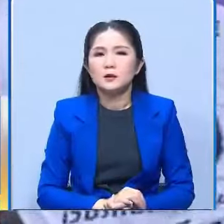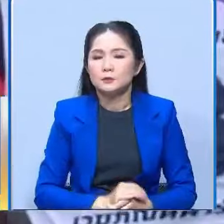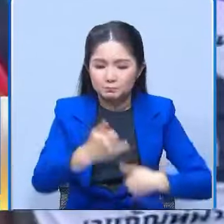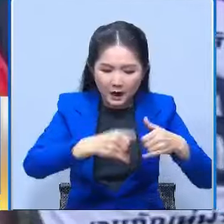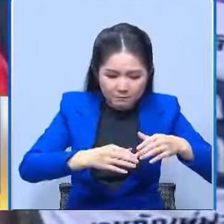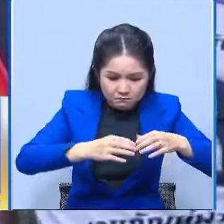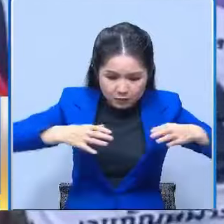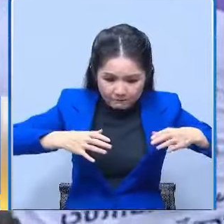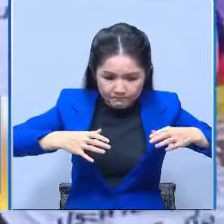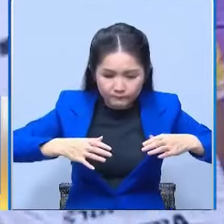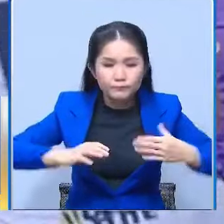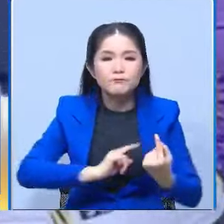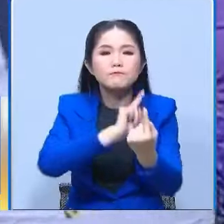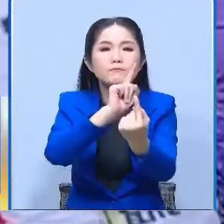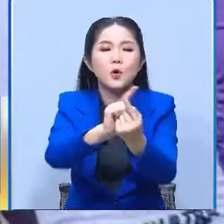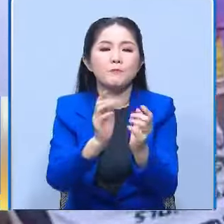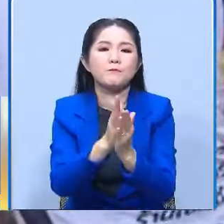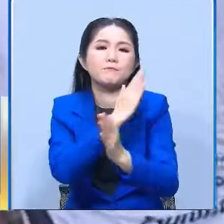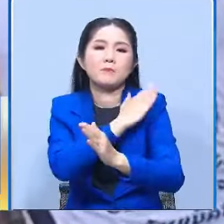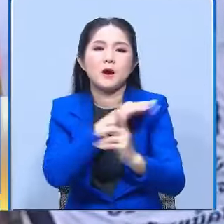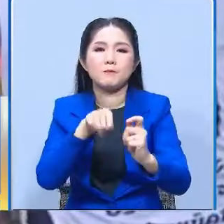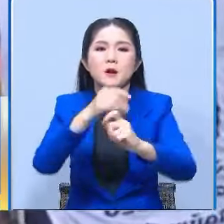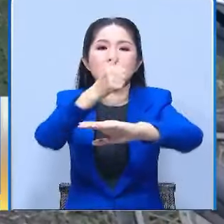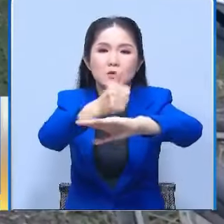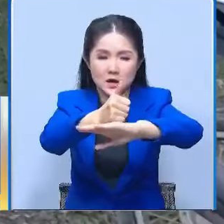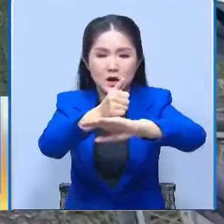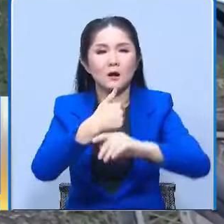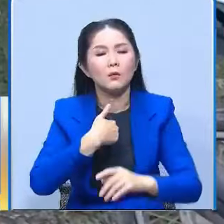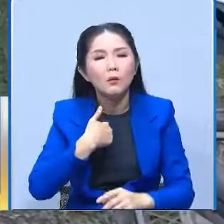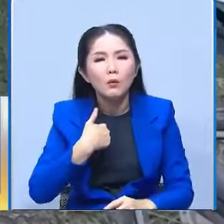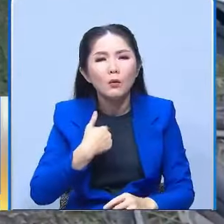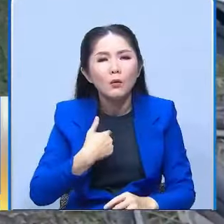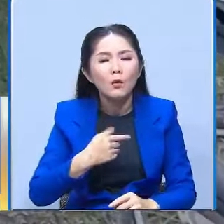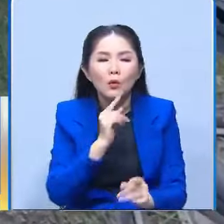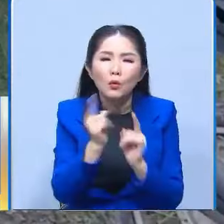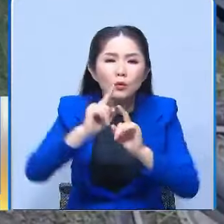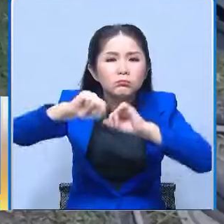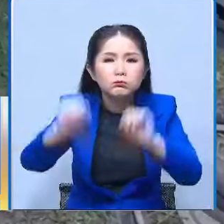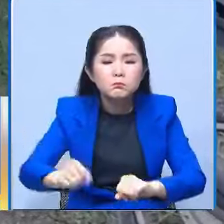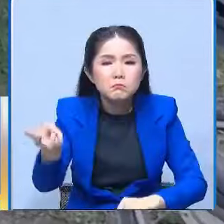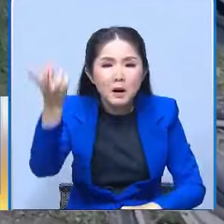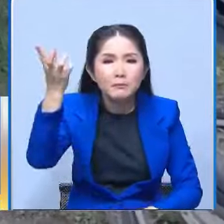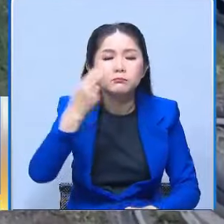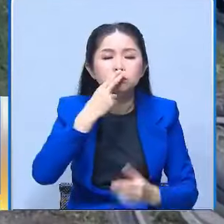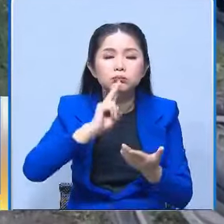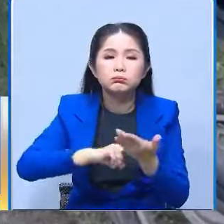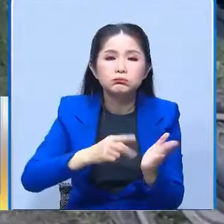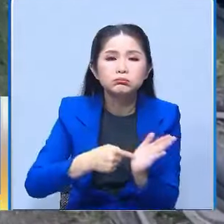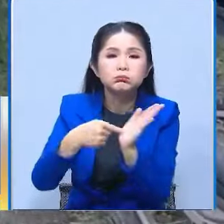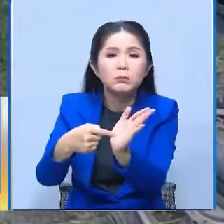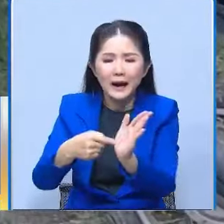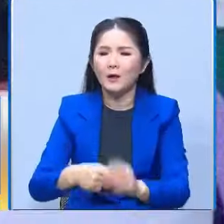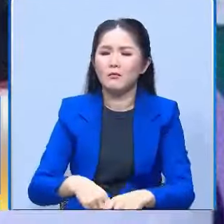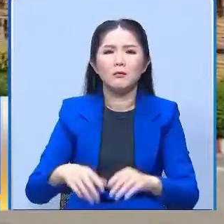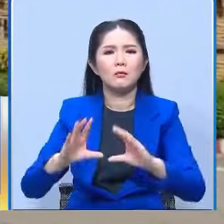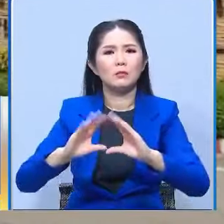คำชี้แจงถึงผลการสอบเพราะเห็นว่าเร่งรีบสอบแล้วก็สรุปผลเร็วเกินไปชาวบ้านยื่นหนังสือไปได้ไม่นานเองค่ะ ใช่แล้วก็บอกว่ายัง